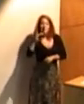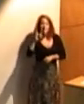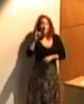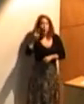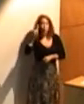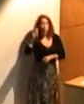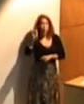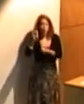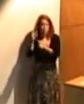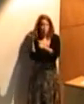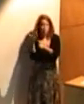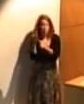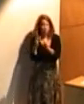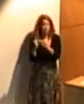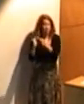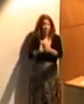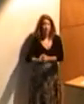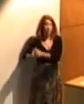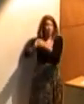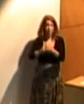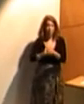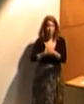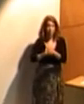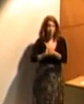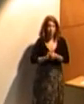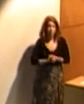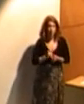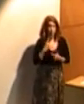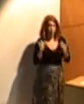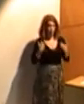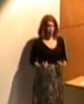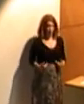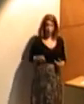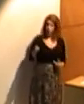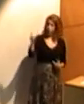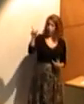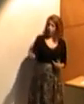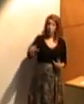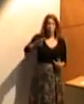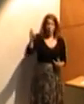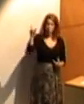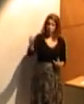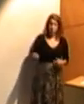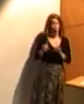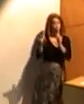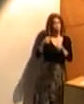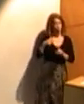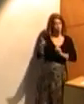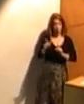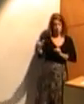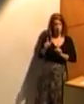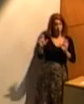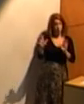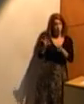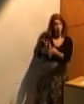l'autre comme moi dans une relation imparfaite avec laquelle je fais ce que je peux mais